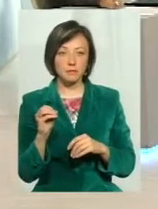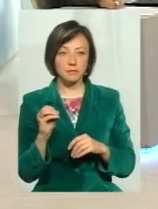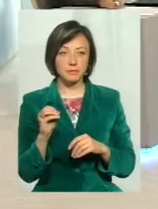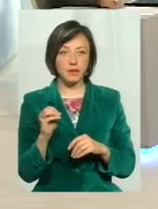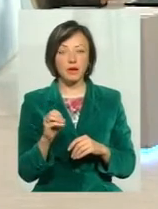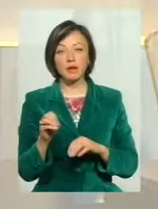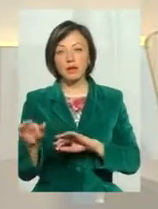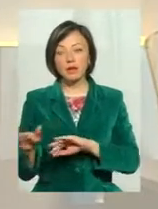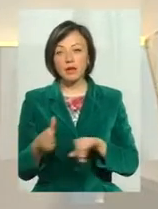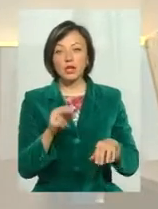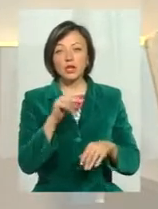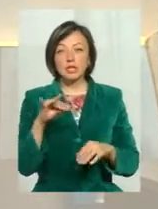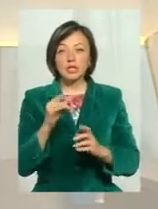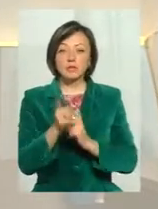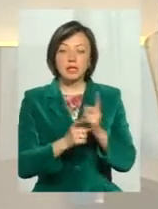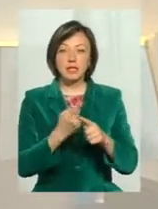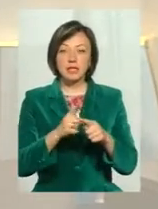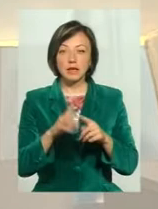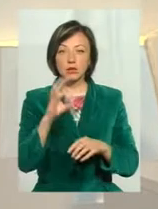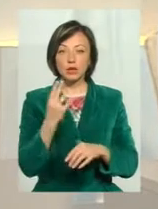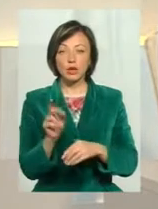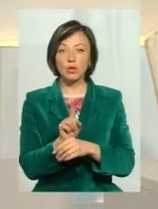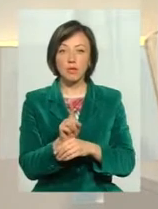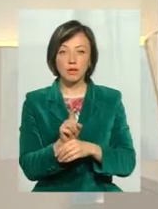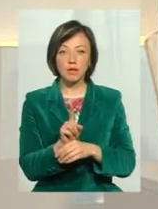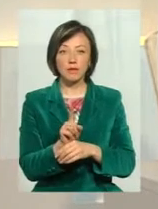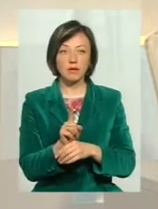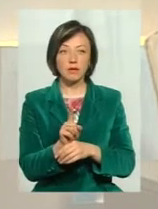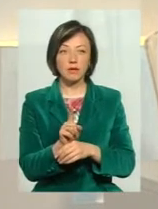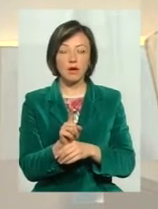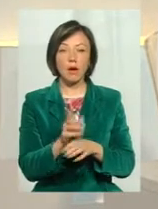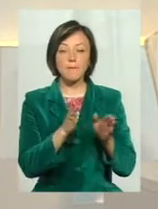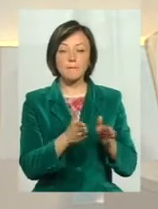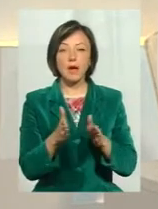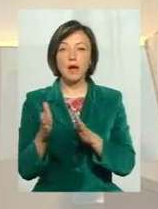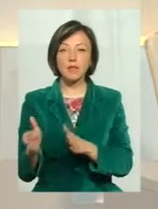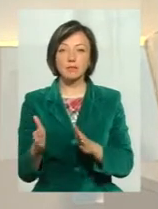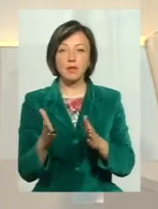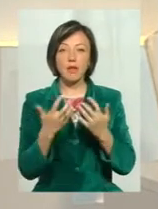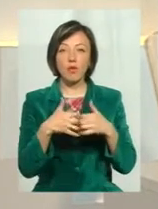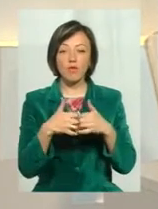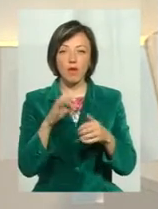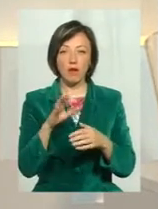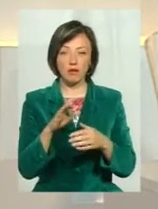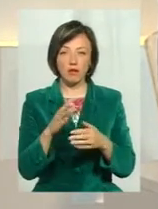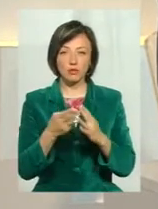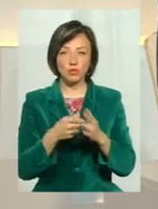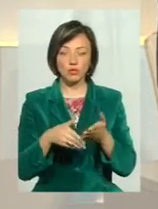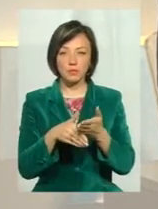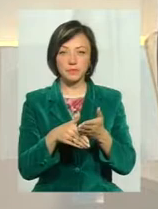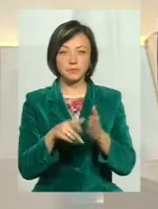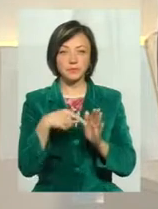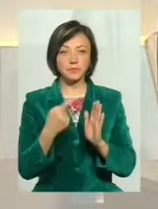Чи змінився оцей соціальний норматив або формула чи механізм його нарахування за новими? Соціальні